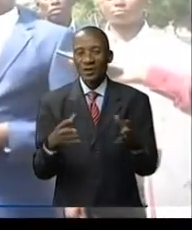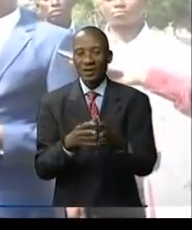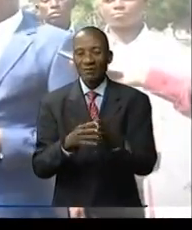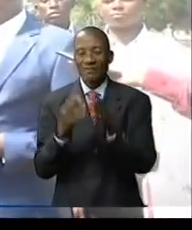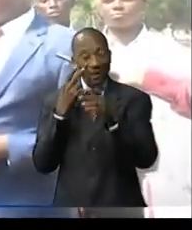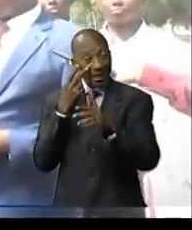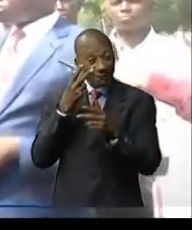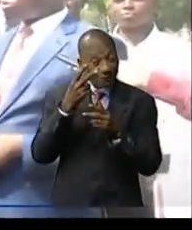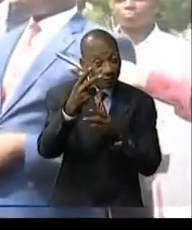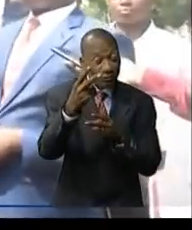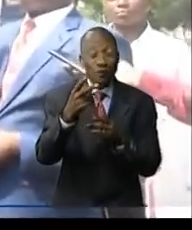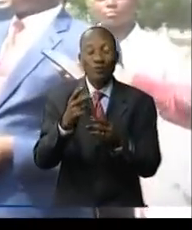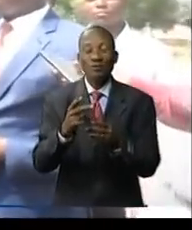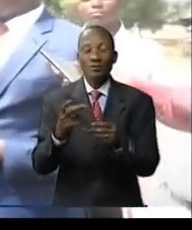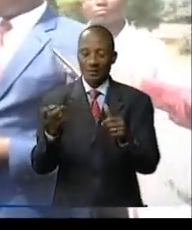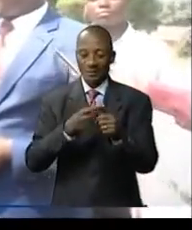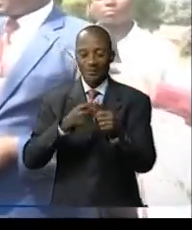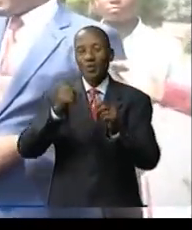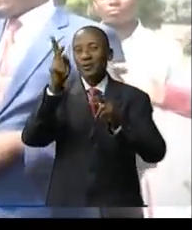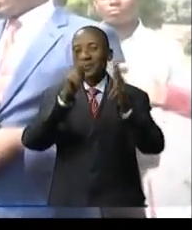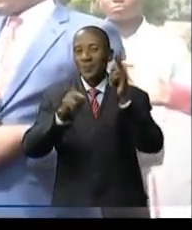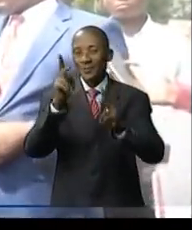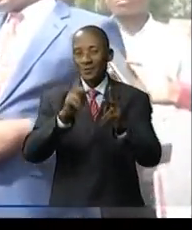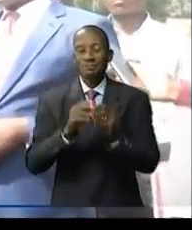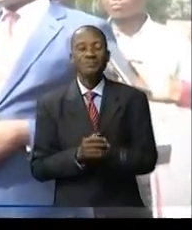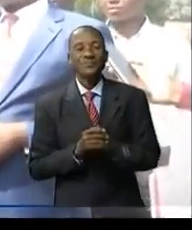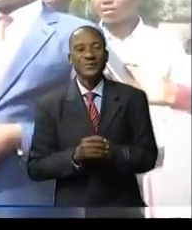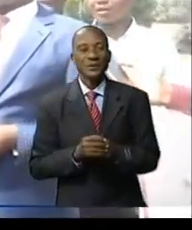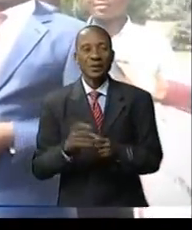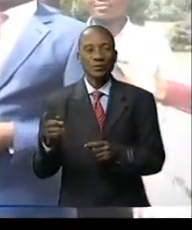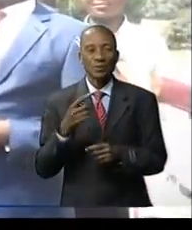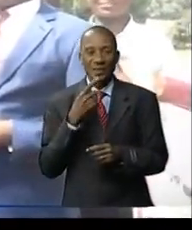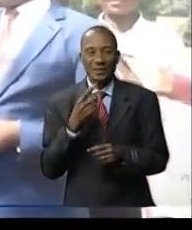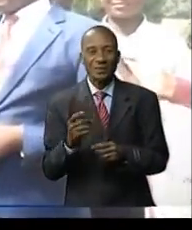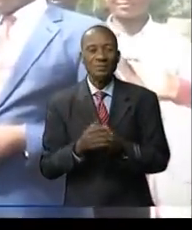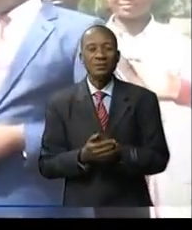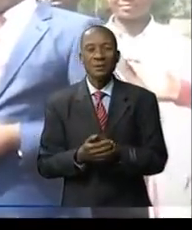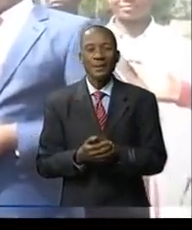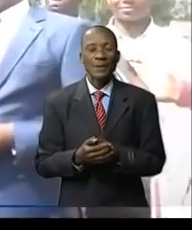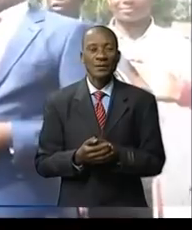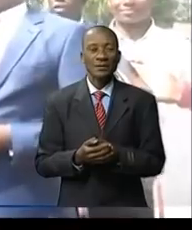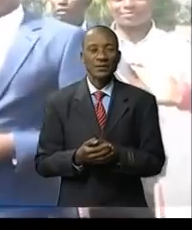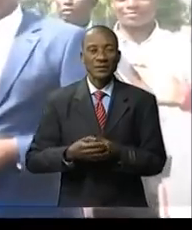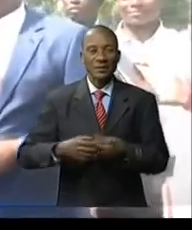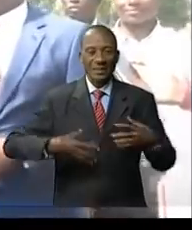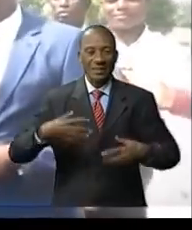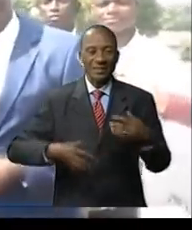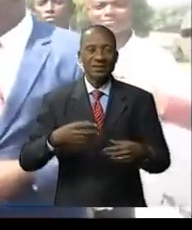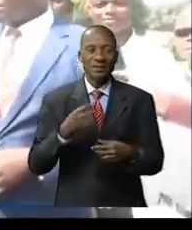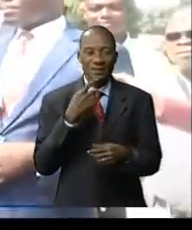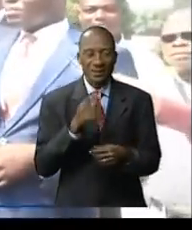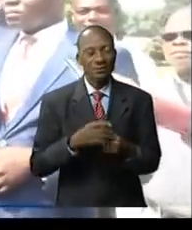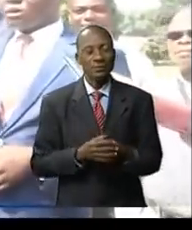fait jour pour jour 18 mois d'impayement, oui, ce qui oui, est inconcevable. Oui, oui, oui. Pour cette